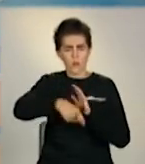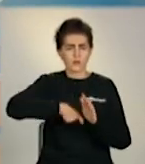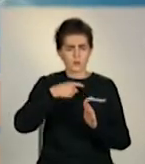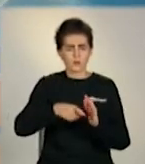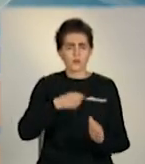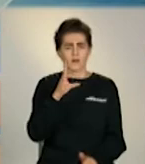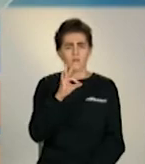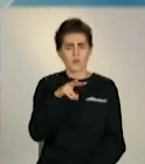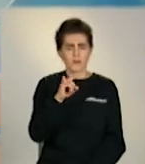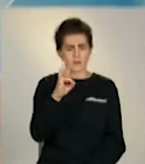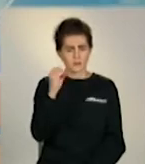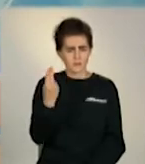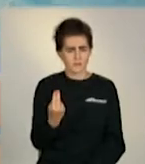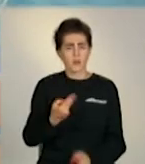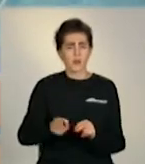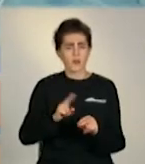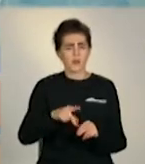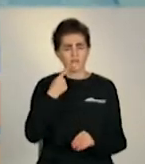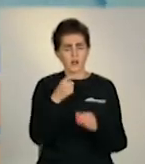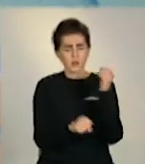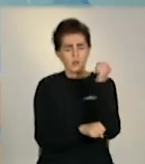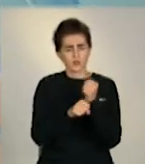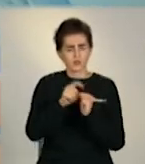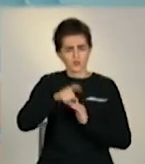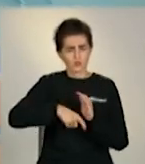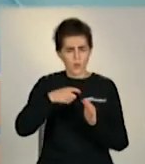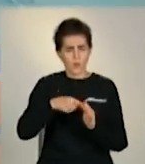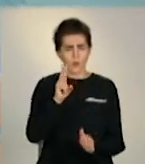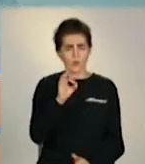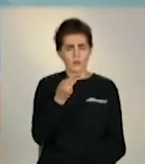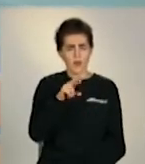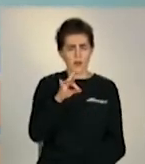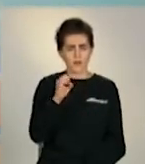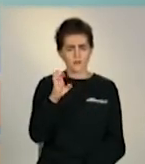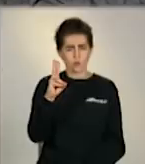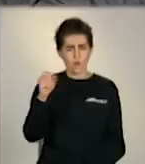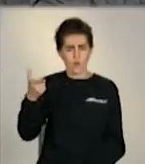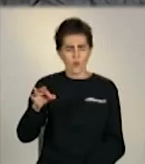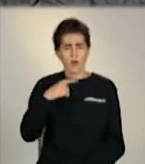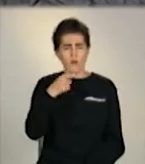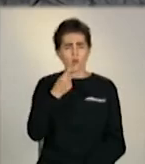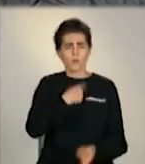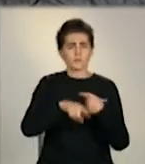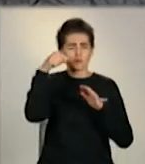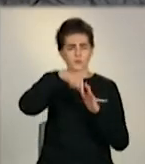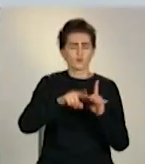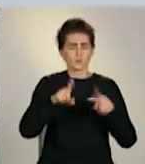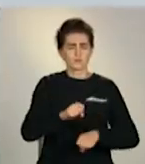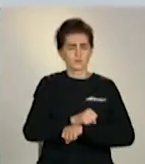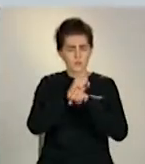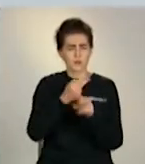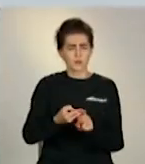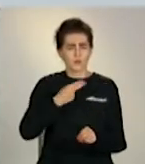Михайло Волинець. Робітники копальні Котляревська відмовляються спускатися в забій також через борги